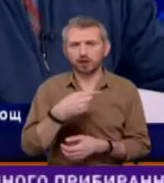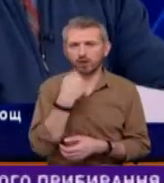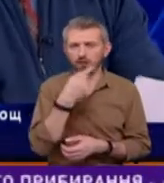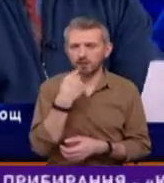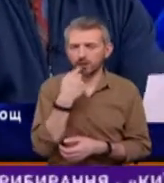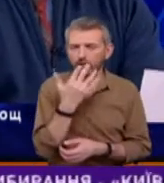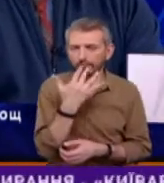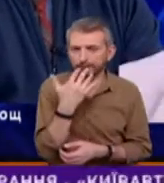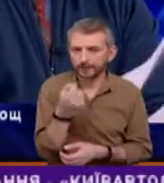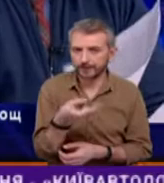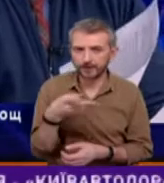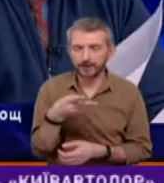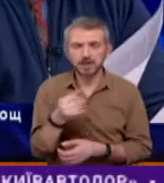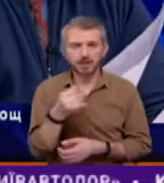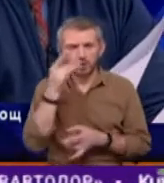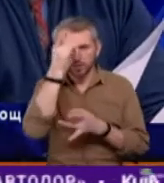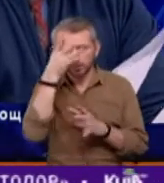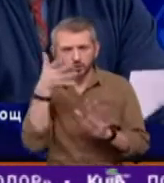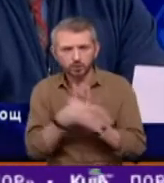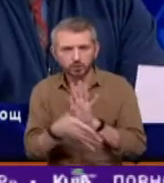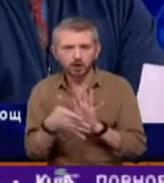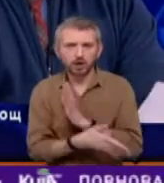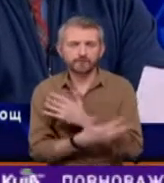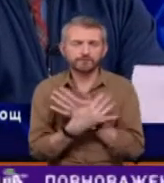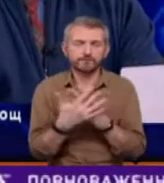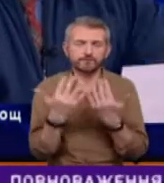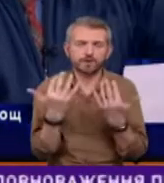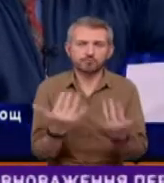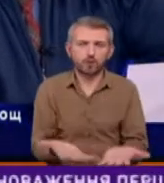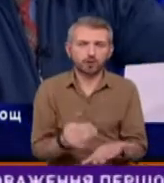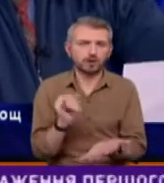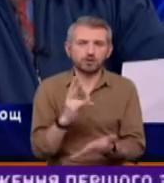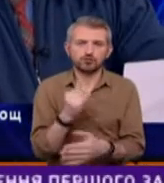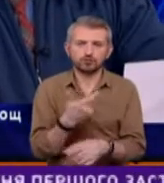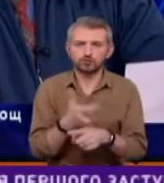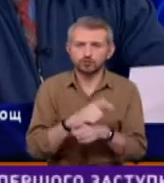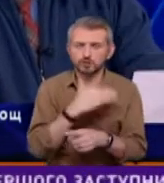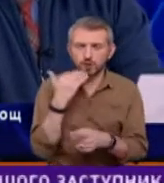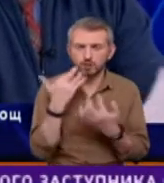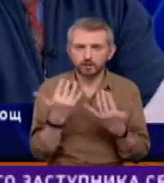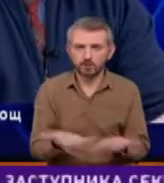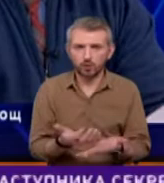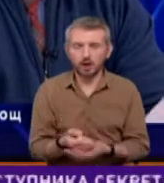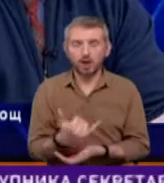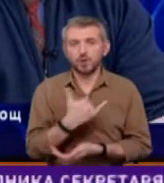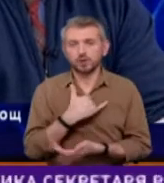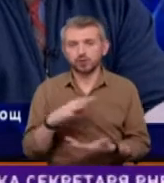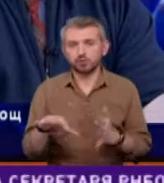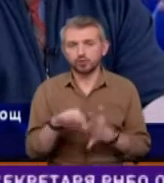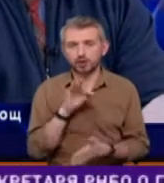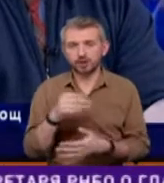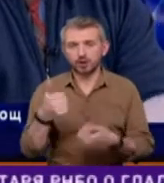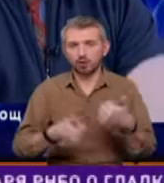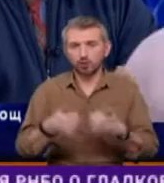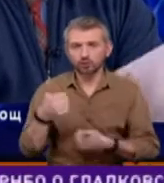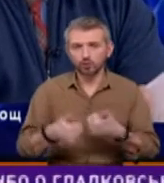і культури, і стільки всяких вимог, і правил, ну дуже багато вимог. А в нас, виходить,